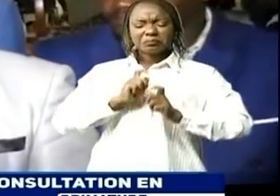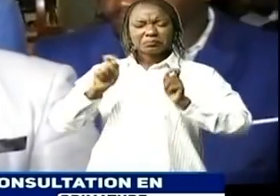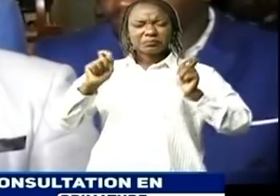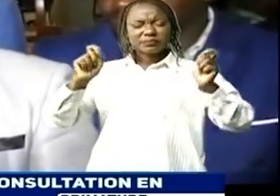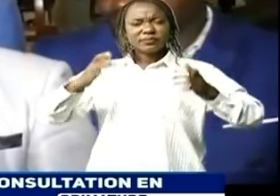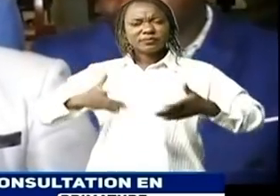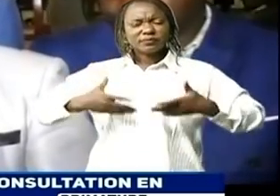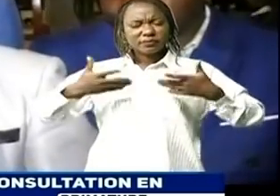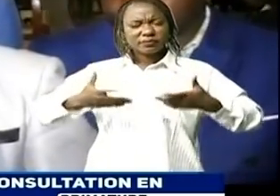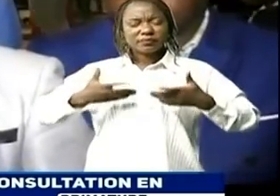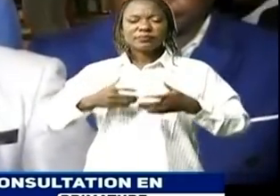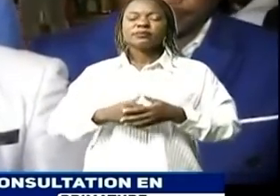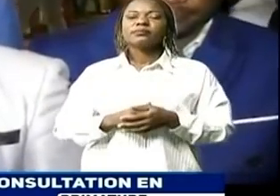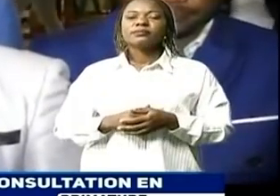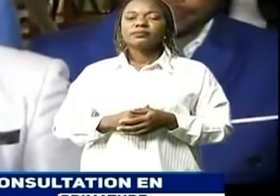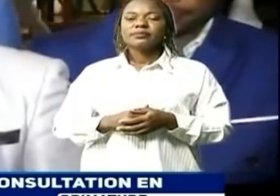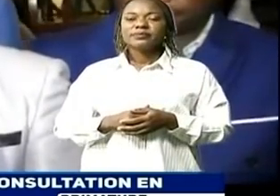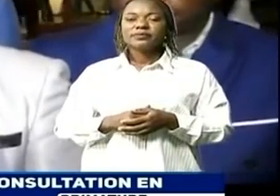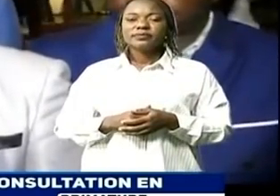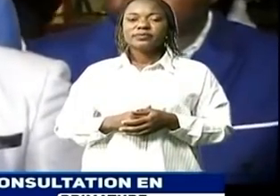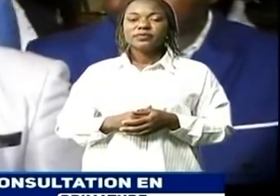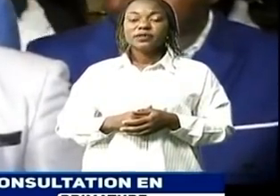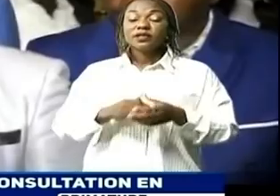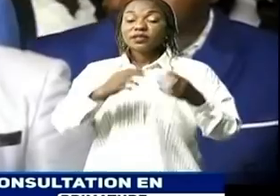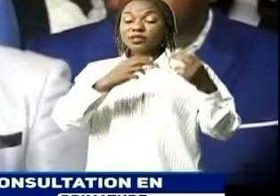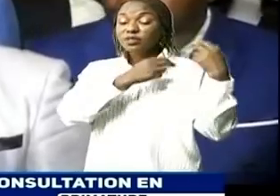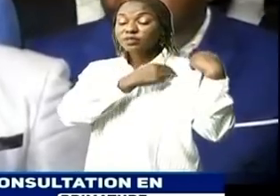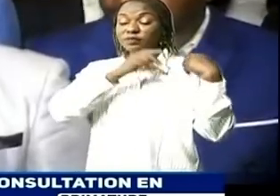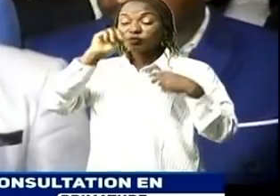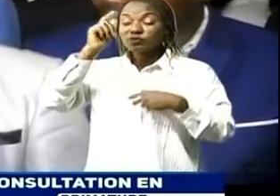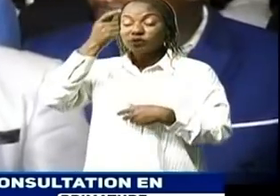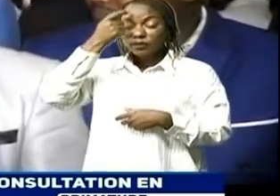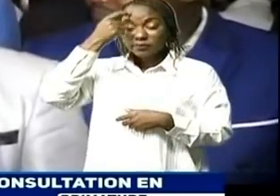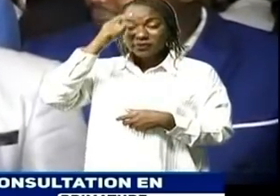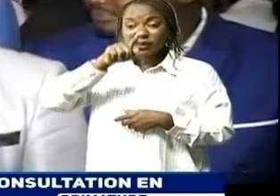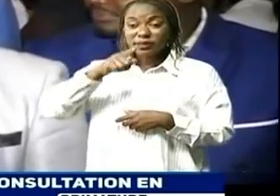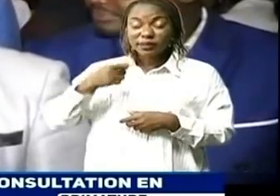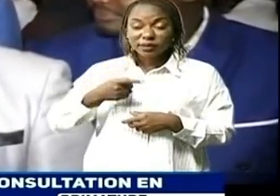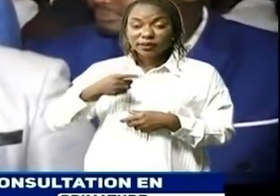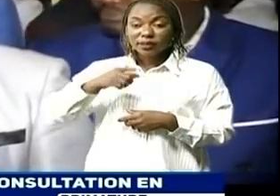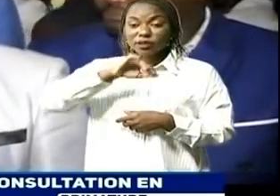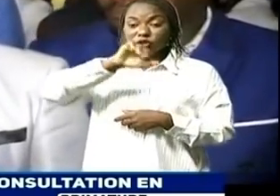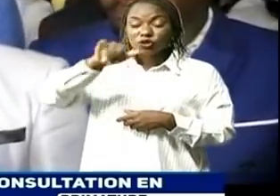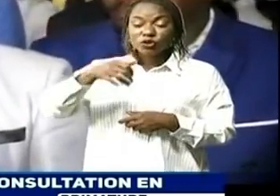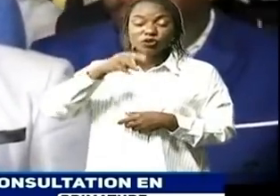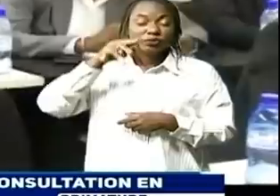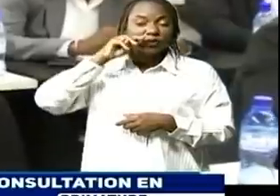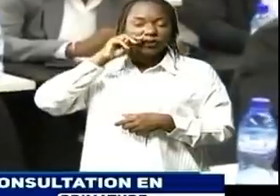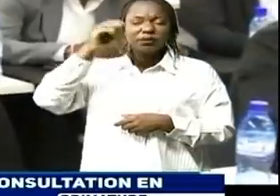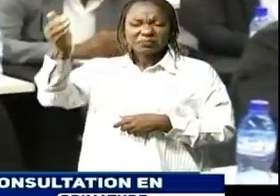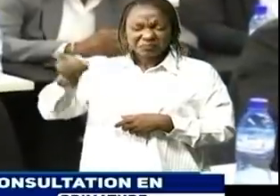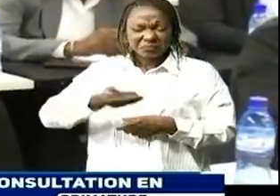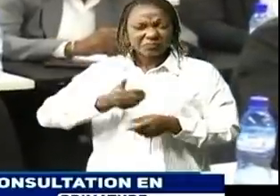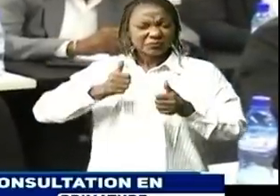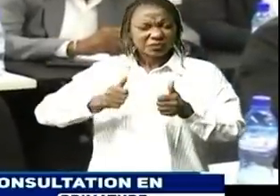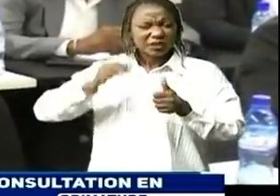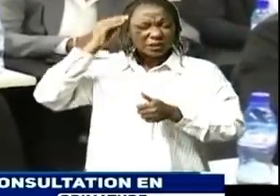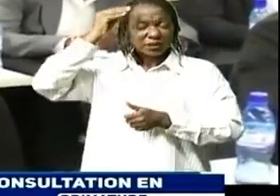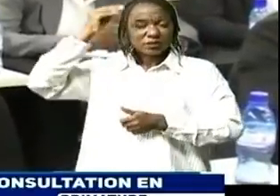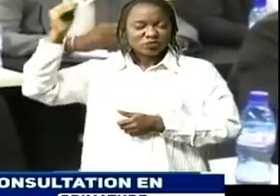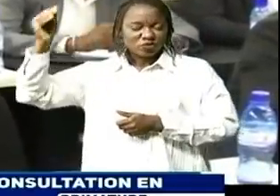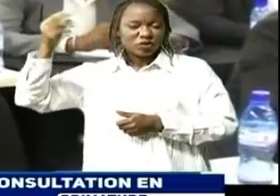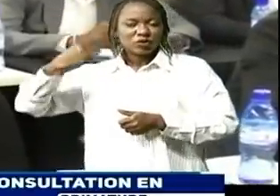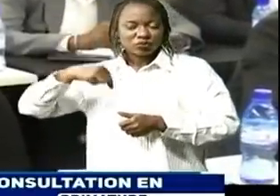l'accueil d'abord aussi du chef de gouvernement, donc la façon dont il nous a répondu et ça nous a donné aussi un espoir. Nous avons